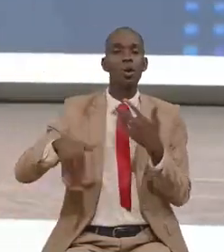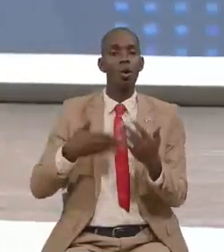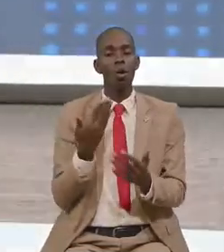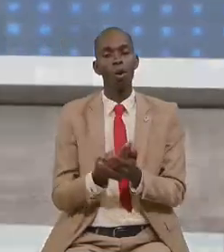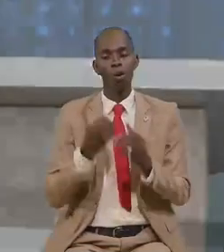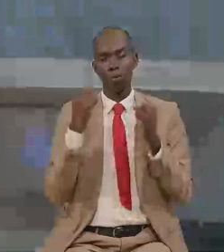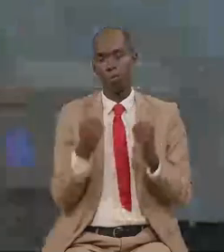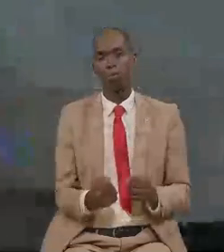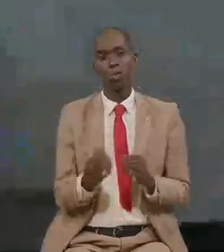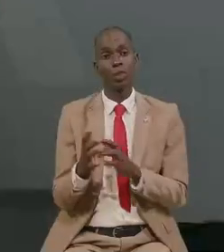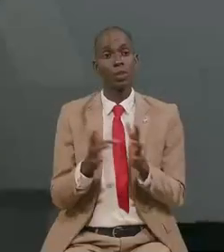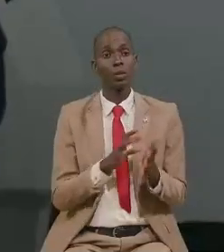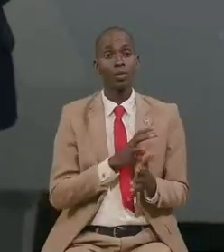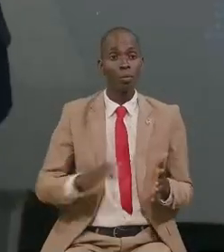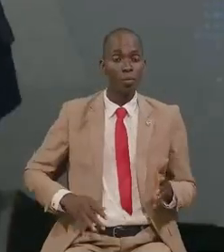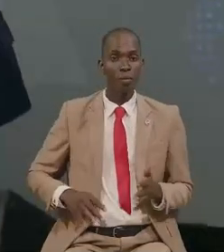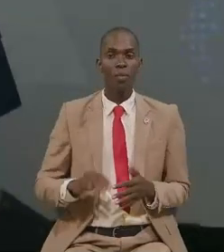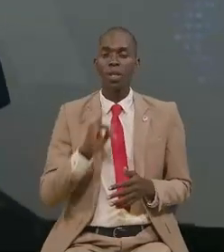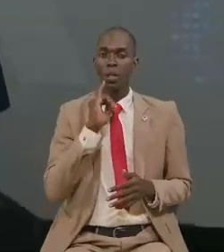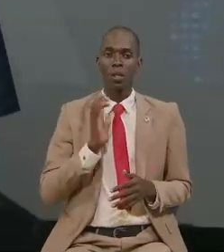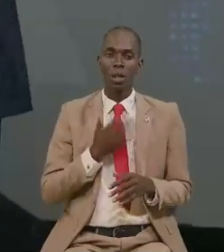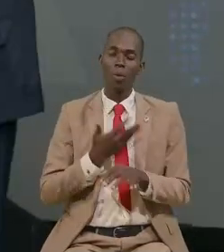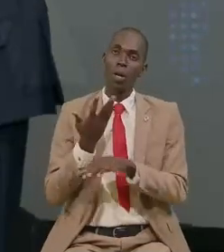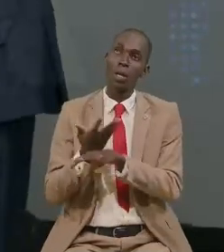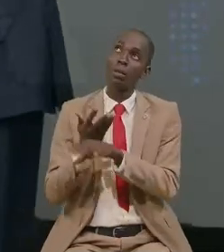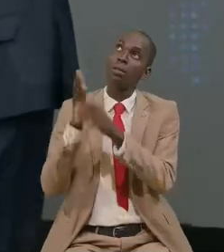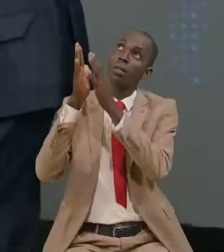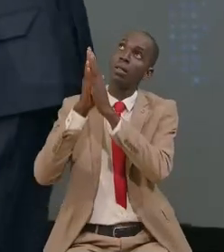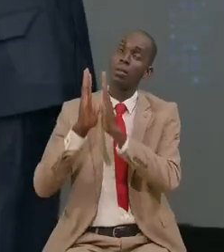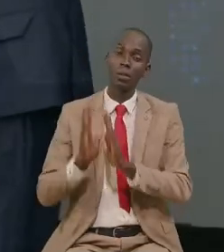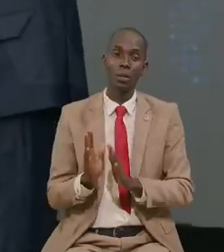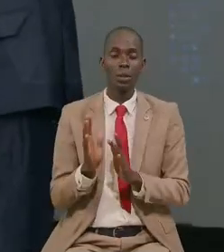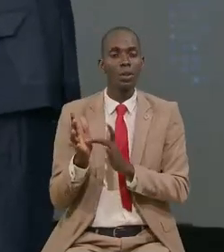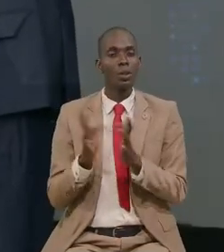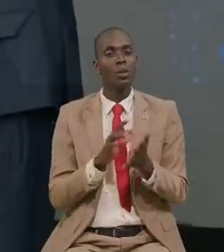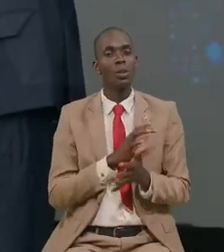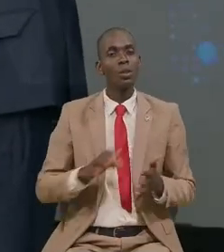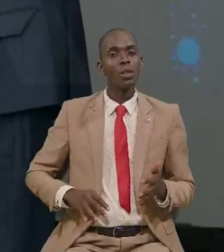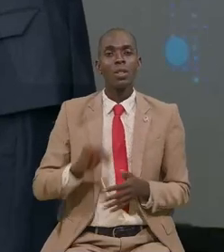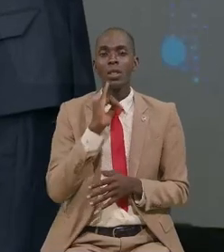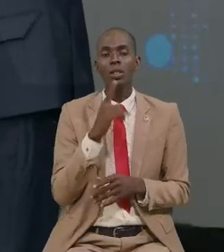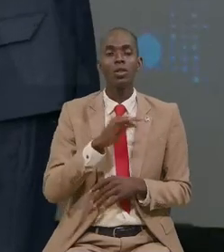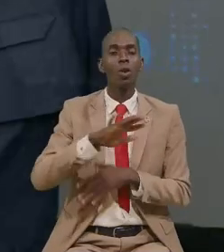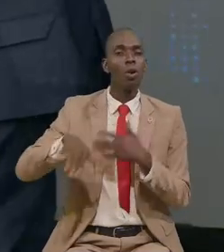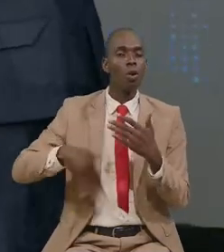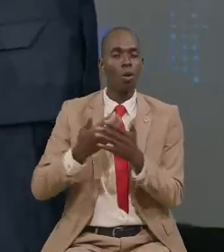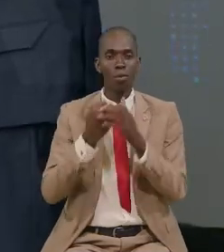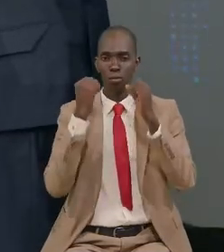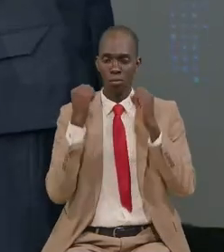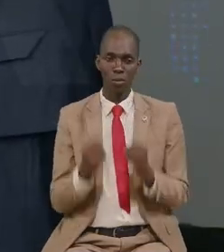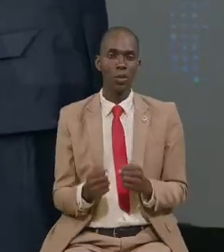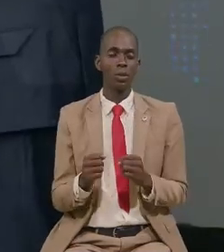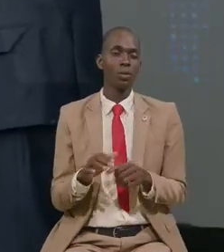Jésus-Christ, l'avocat, Jésus-Christ. Il est le Tout-Puissant, Jésus,